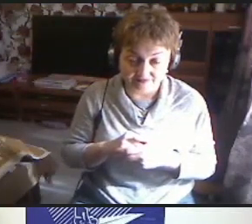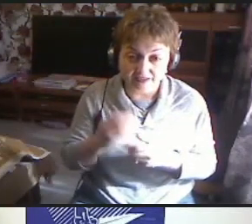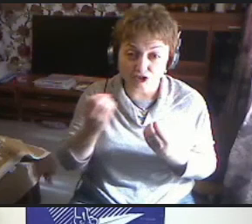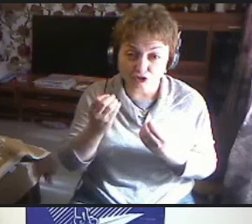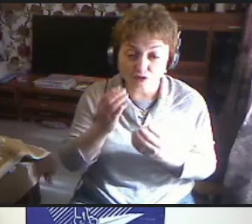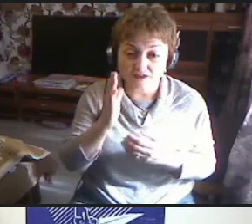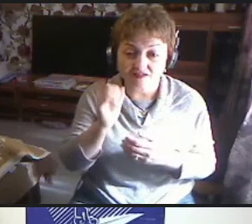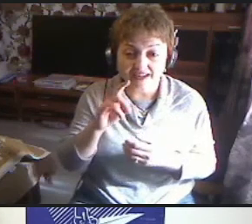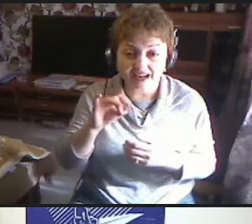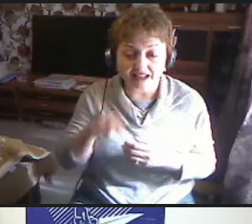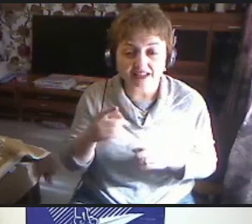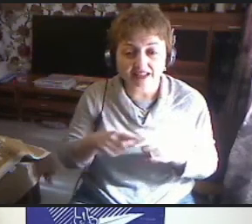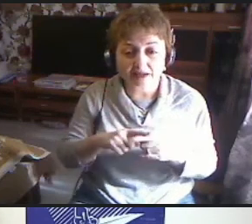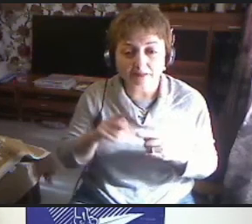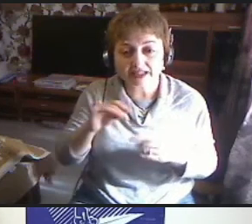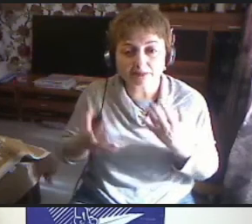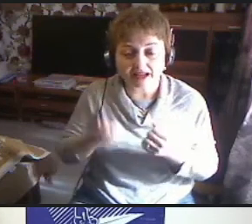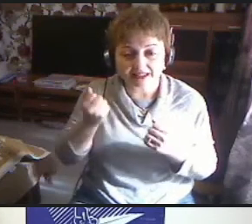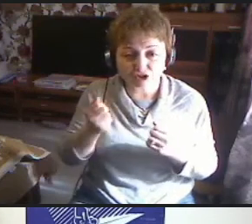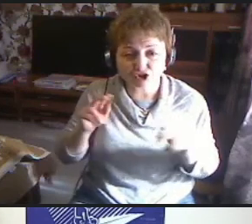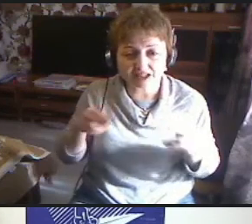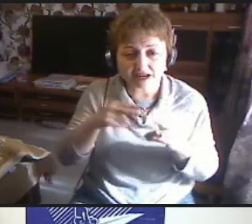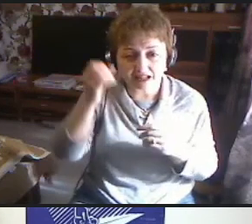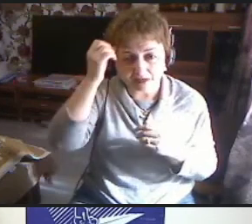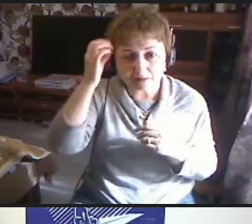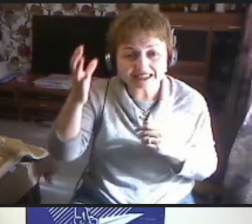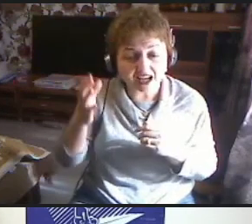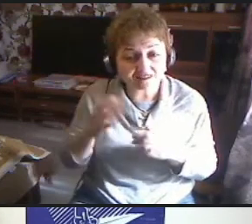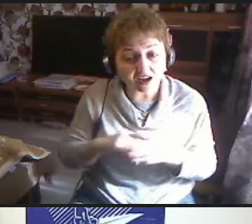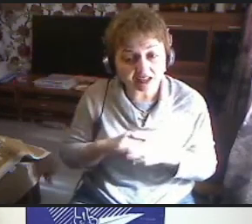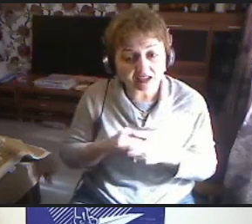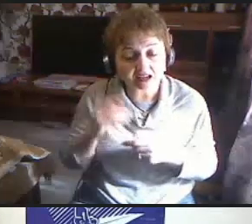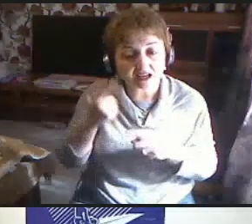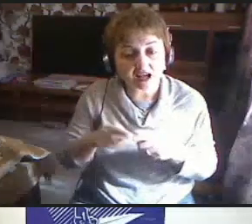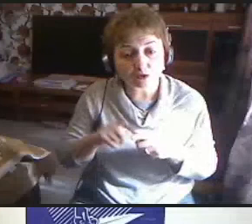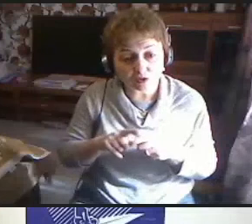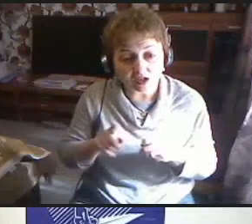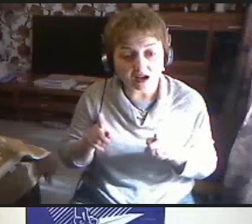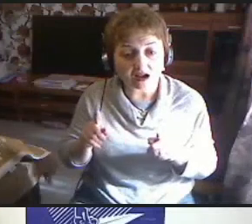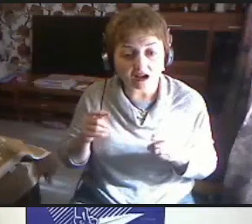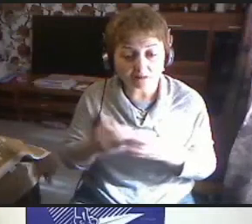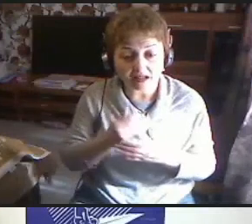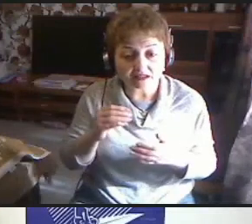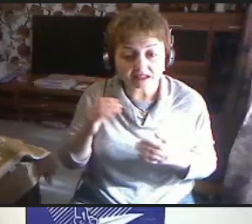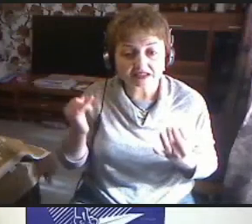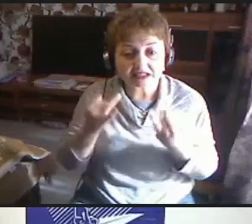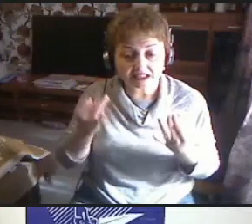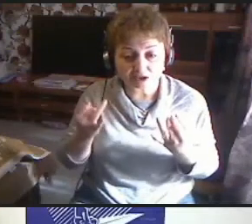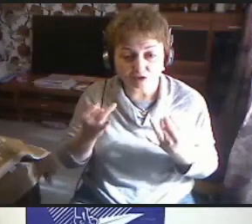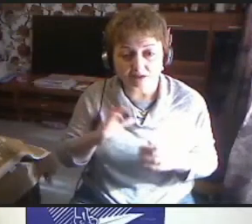Еще вариант – это при поддержке департамента образования, который, опять-таки,